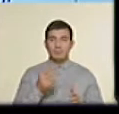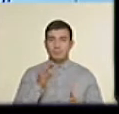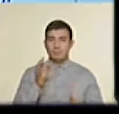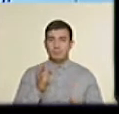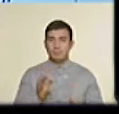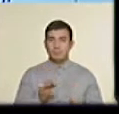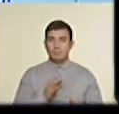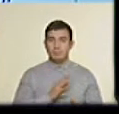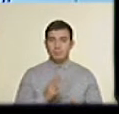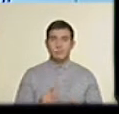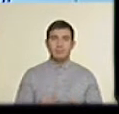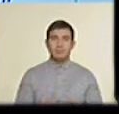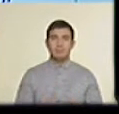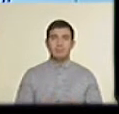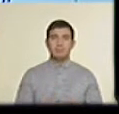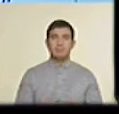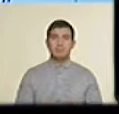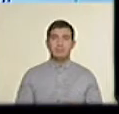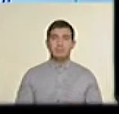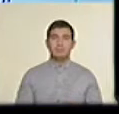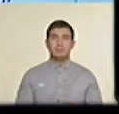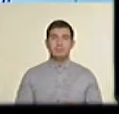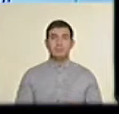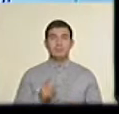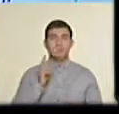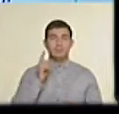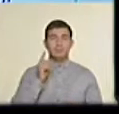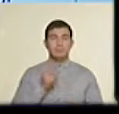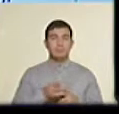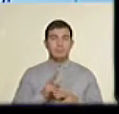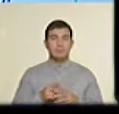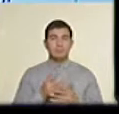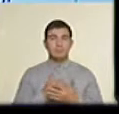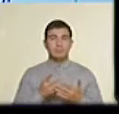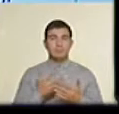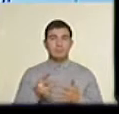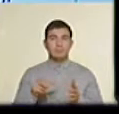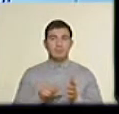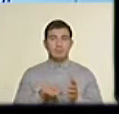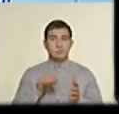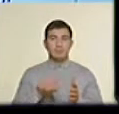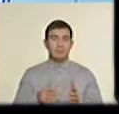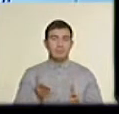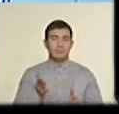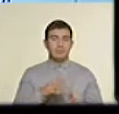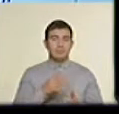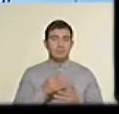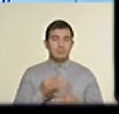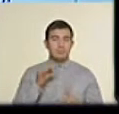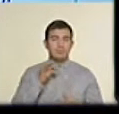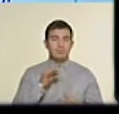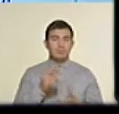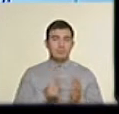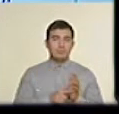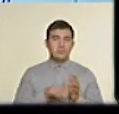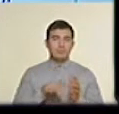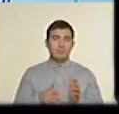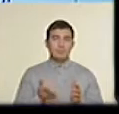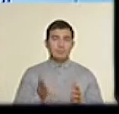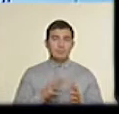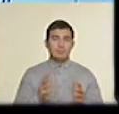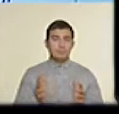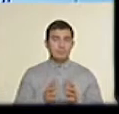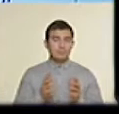99.3% ni tashkil qiladi. Ajdodlarimiz bunyod etgan 36 mingta tarixiy obidadan faqatgina 7 mingtasigina